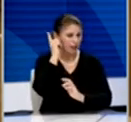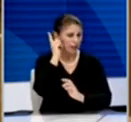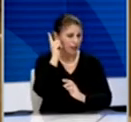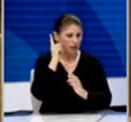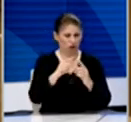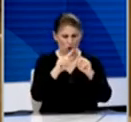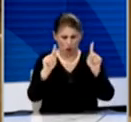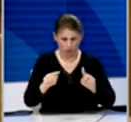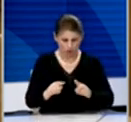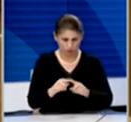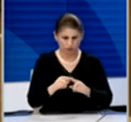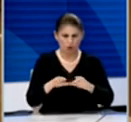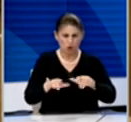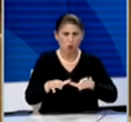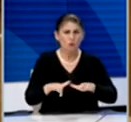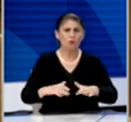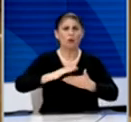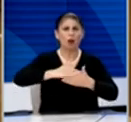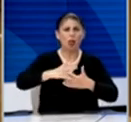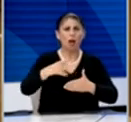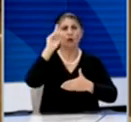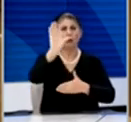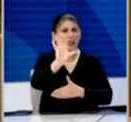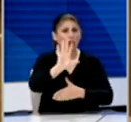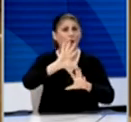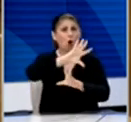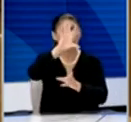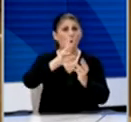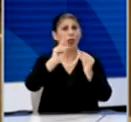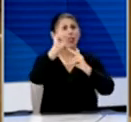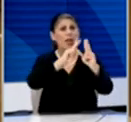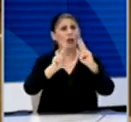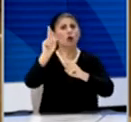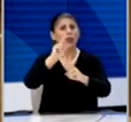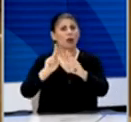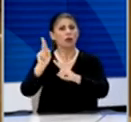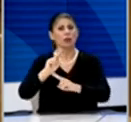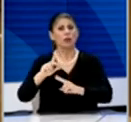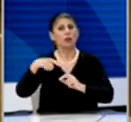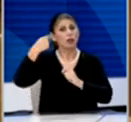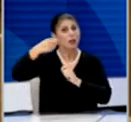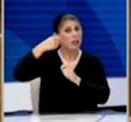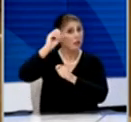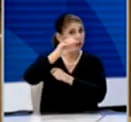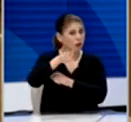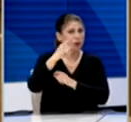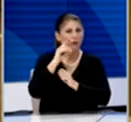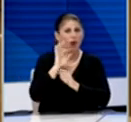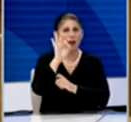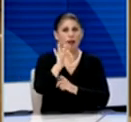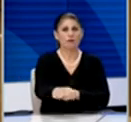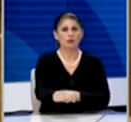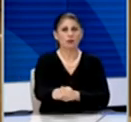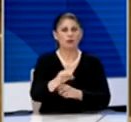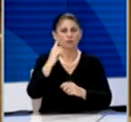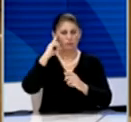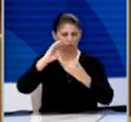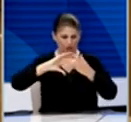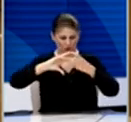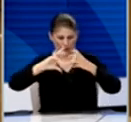φορητών επι τραπέζωμα και των τηλεοράσεων και των οθονών των κινηματογράφων έχει οδηγήσει στη στρεβλή